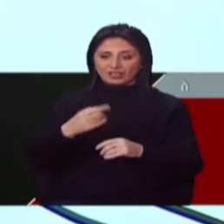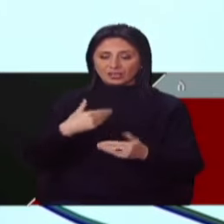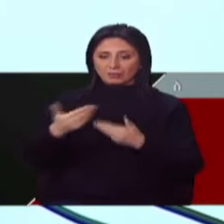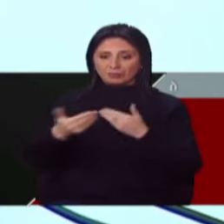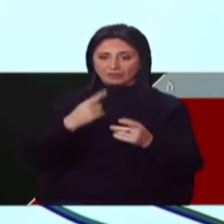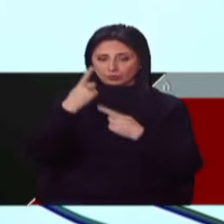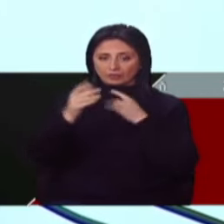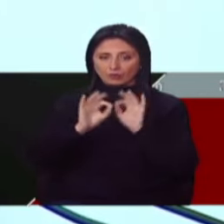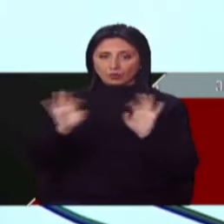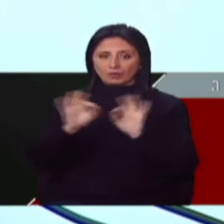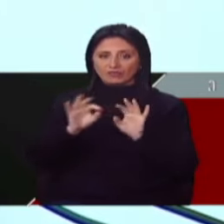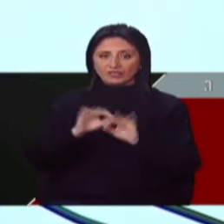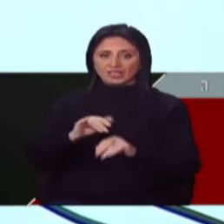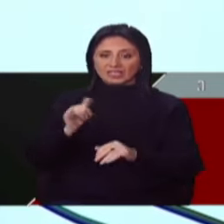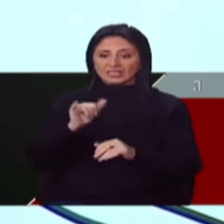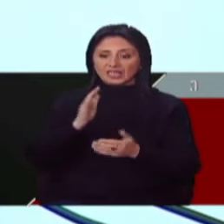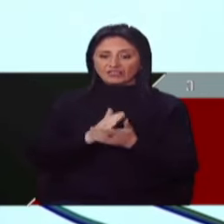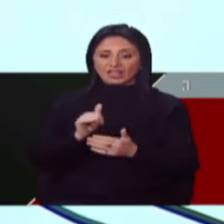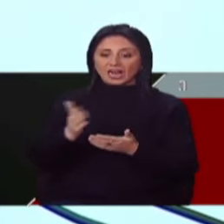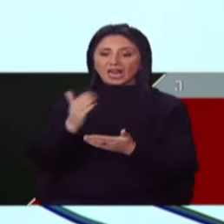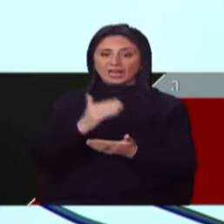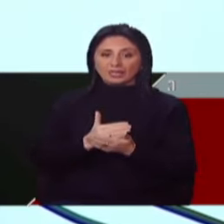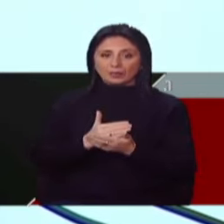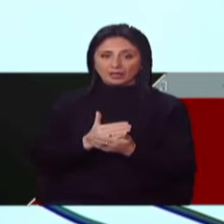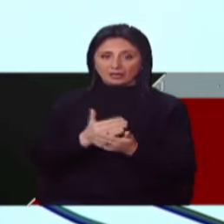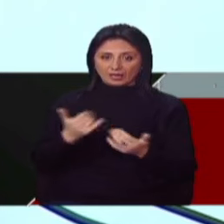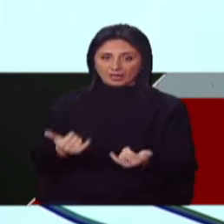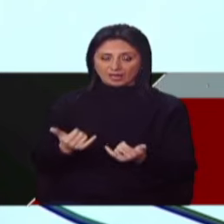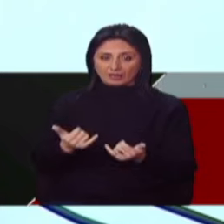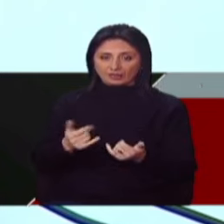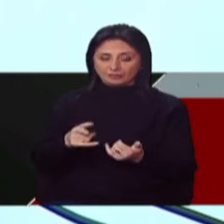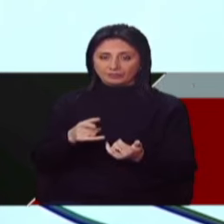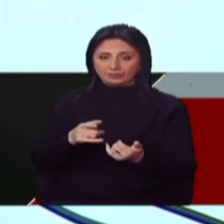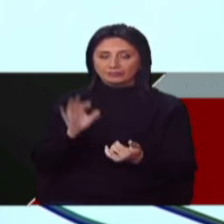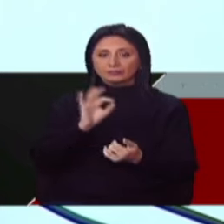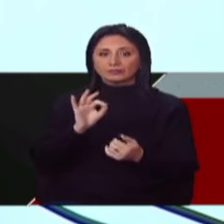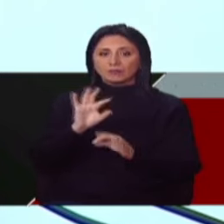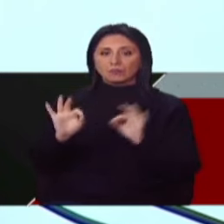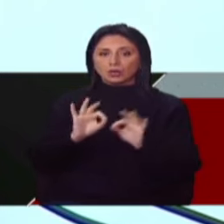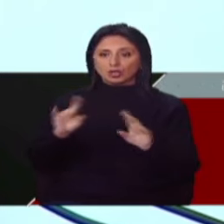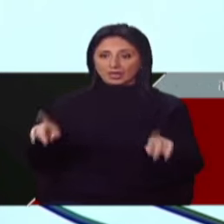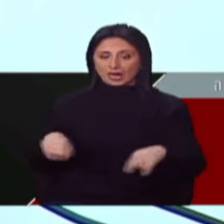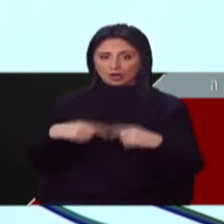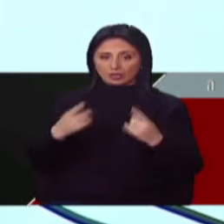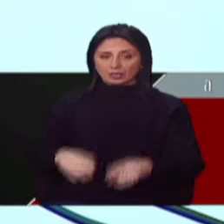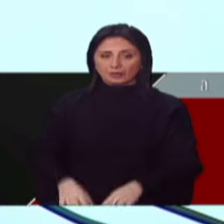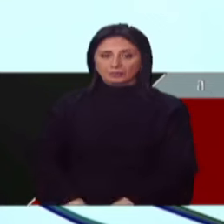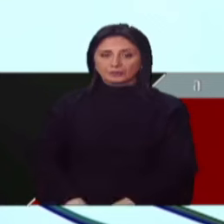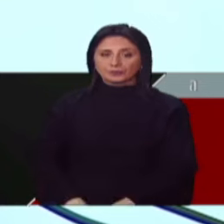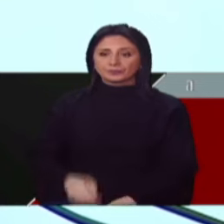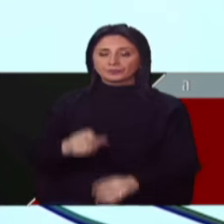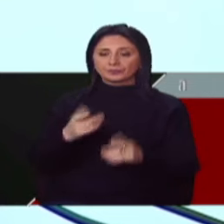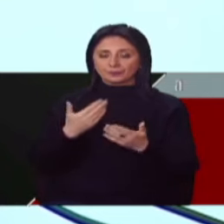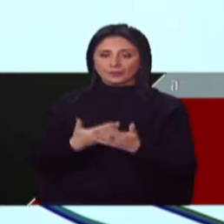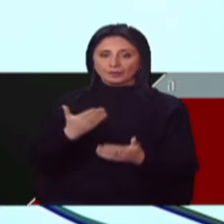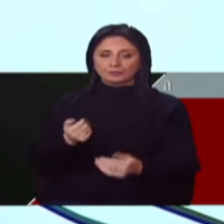მივაწოდო ინფორმაცია, სად ვიმყოფებით, რა ეტაპზე მიმდინ, რა ეტაპზეა აღნიშნული პროექტების განხორციელება. Ესე